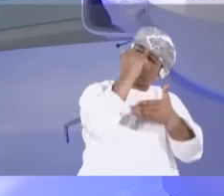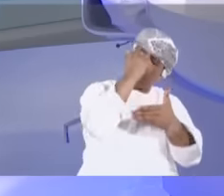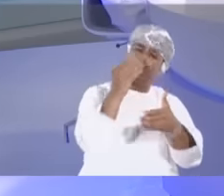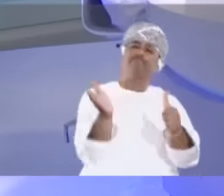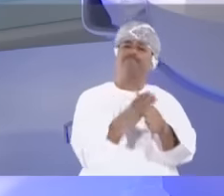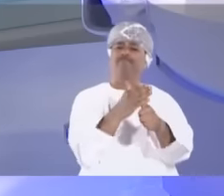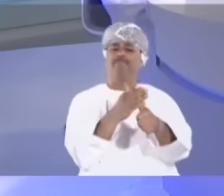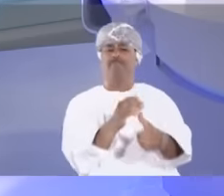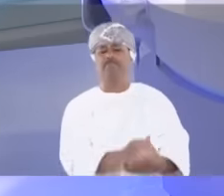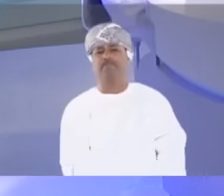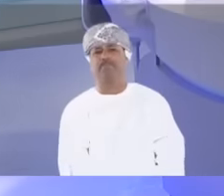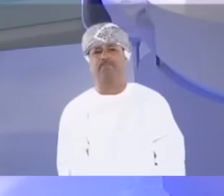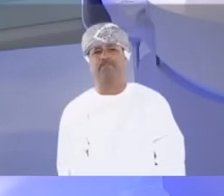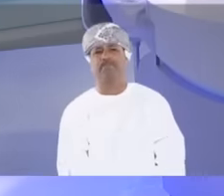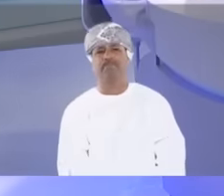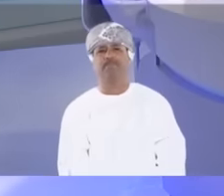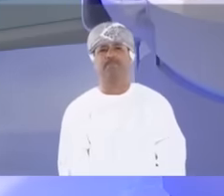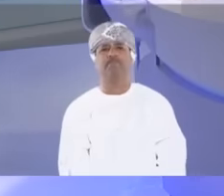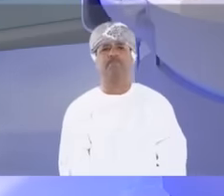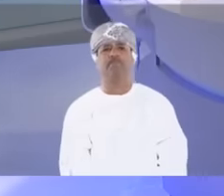الصدارة. بالتوفيق. جميل.